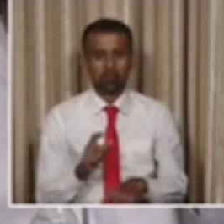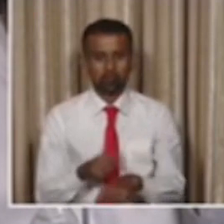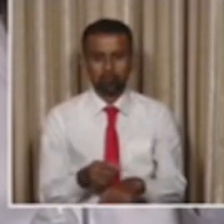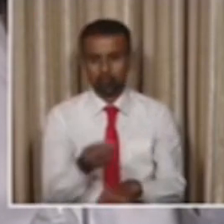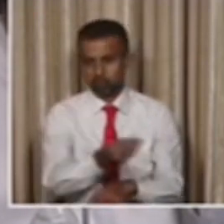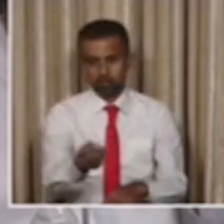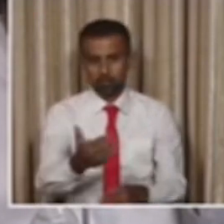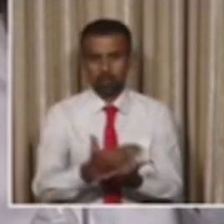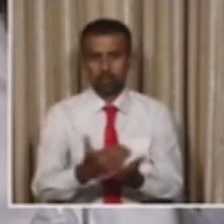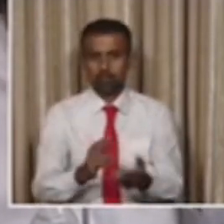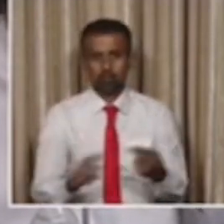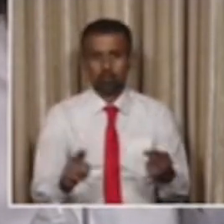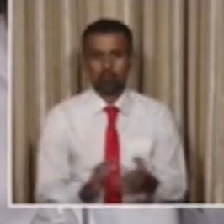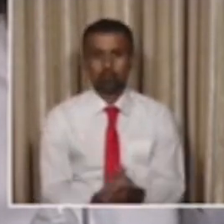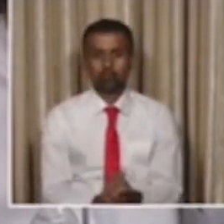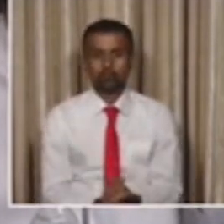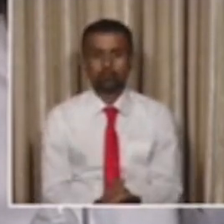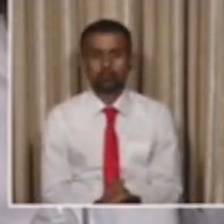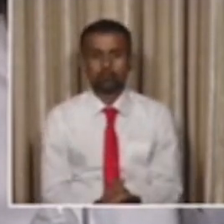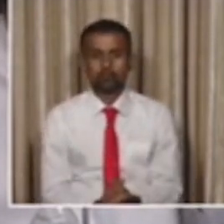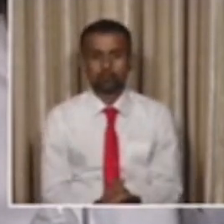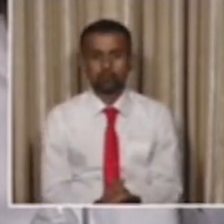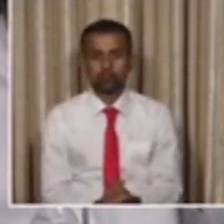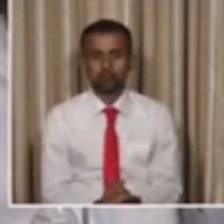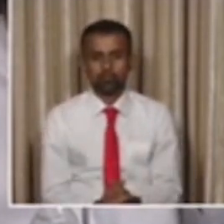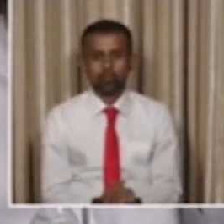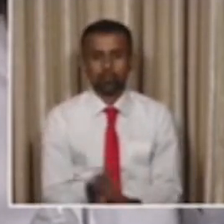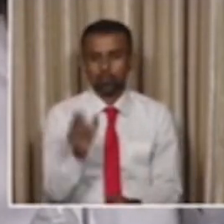යු ආර් ඩිස්ටර්බින්ග්, යු කැන් ටොක්, ලර්න් යුවර් මැනර්ස්.